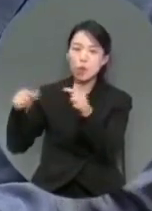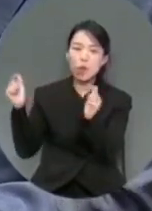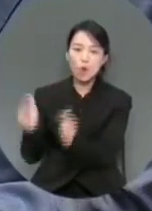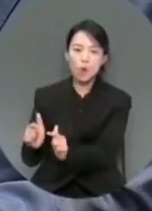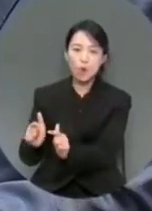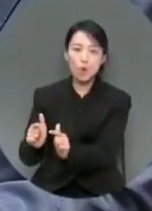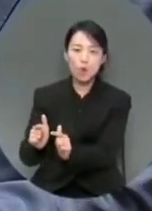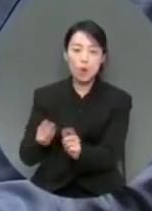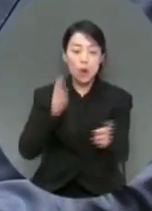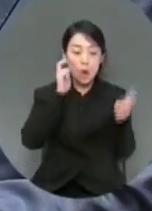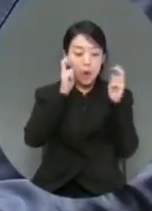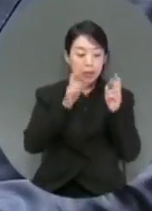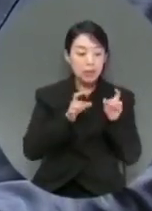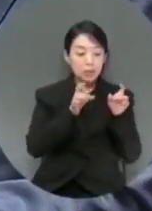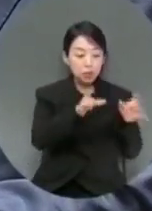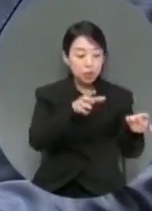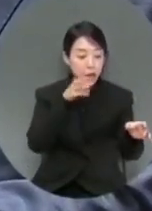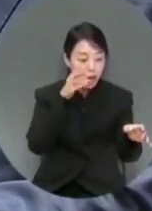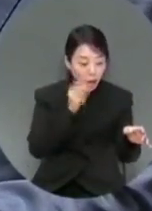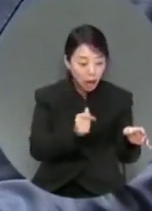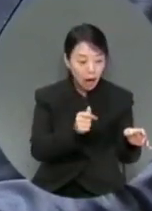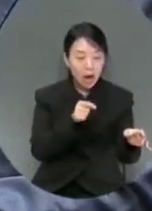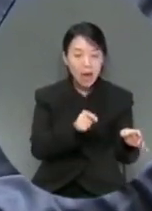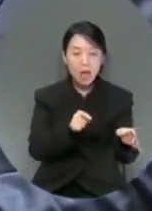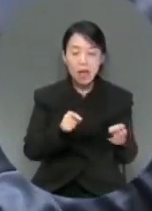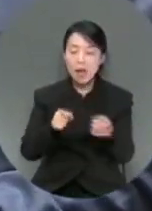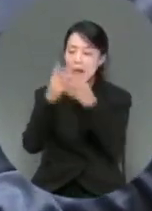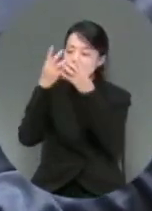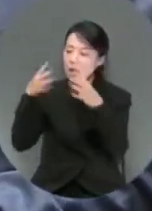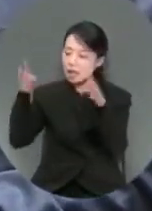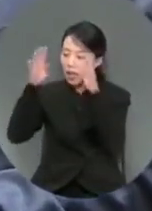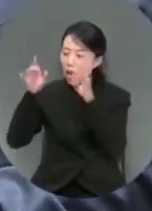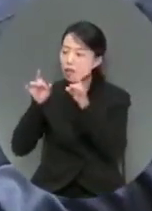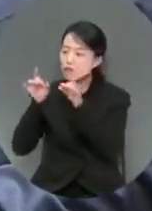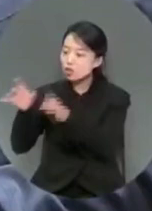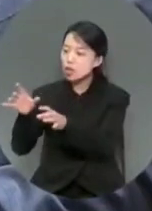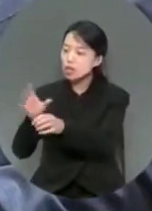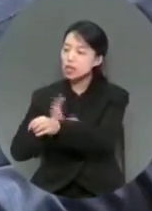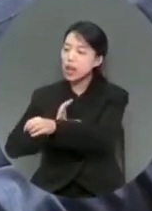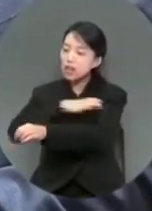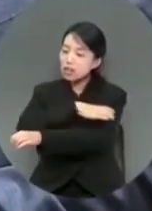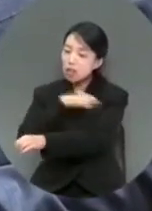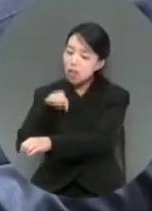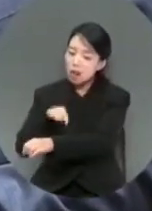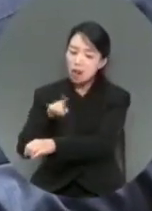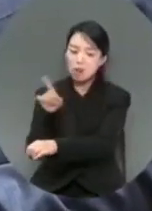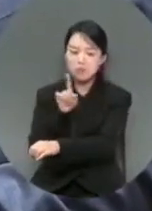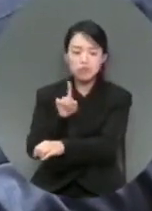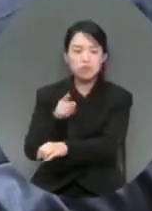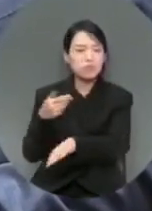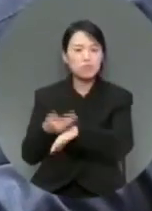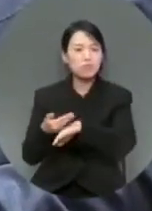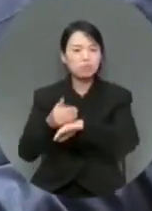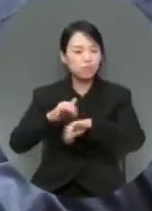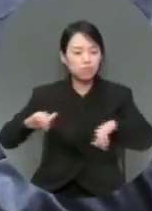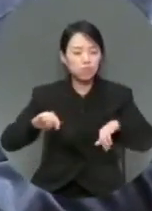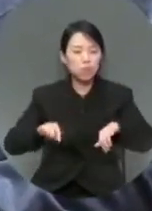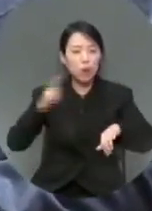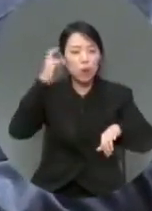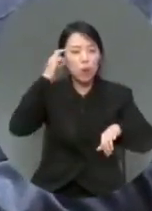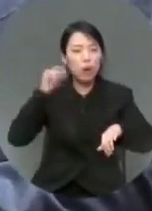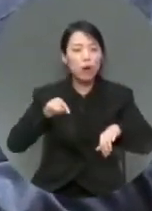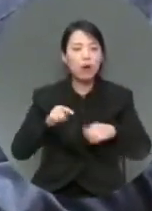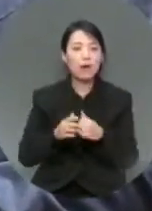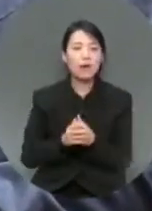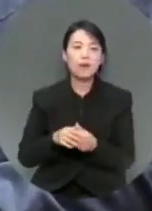투자는 효율적이고 대학의 R&D 투자는 카르텔입니까? 이게 무슨 이분법적인 그런 갈라치기입니까? 안 그렇습니까?